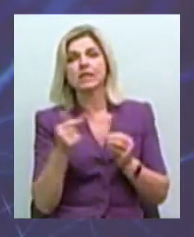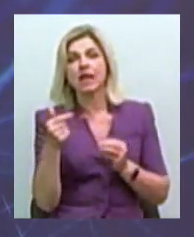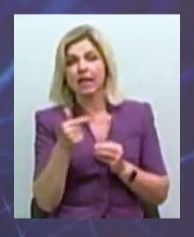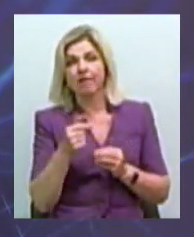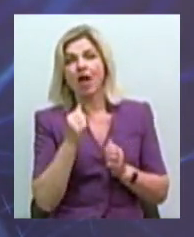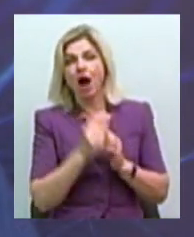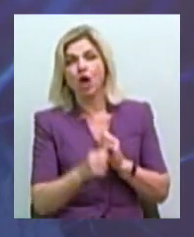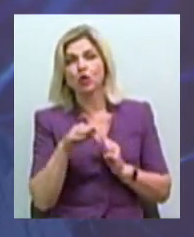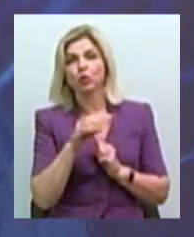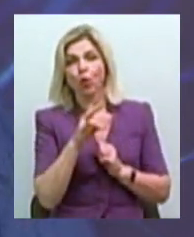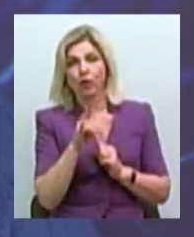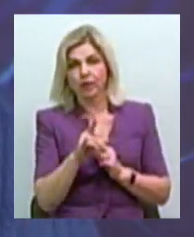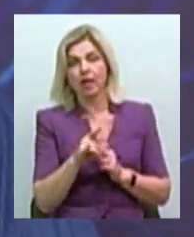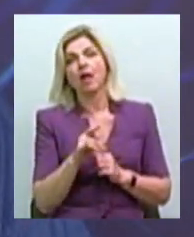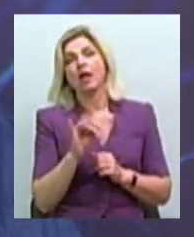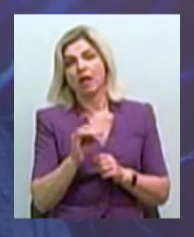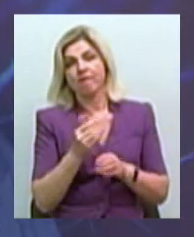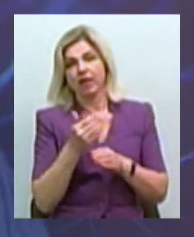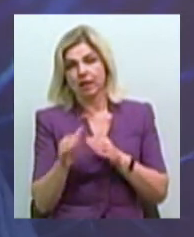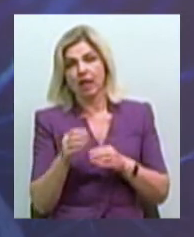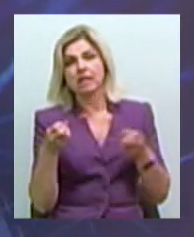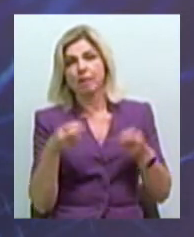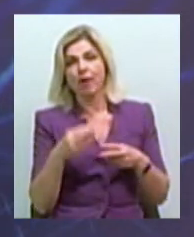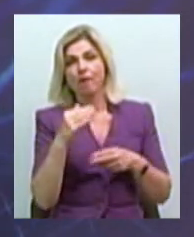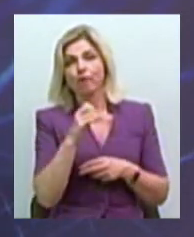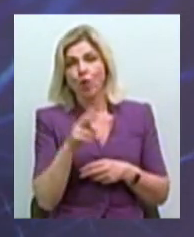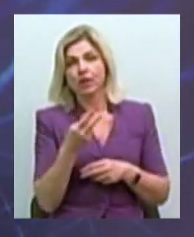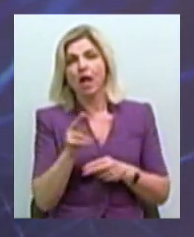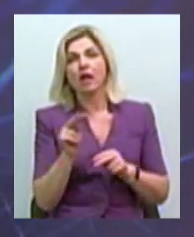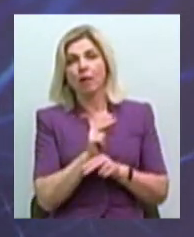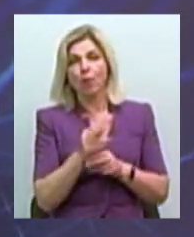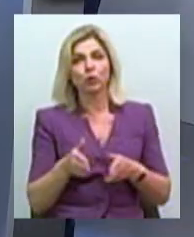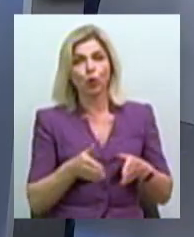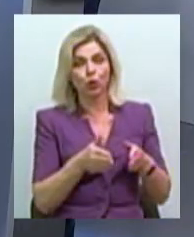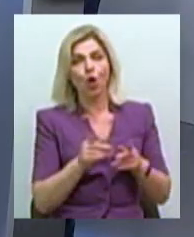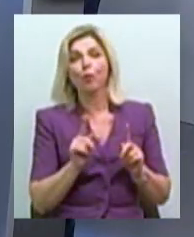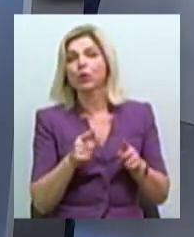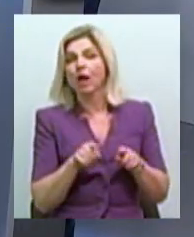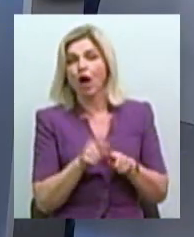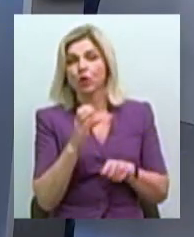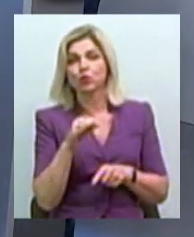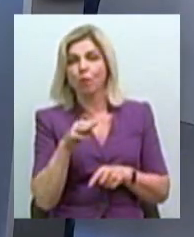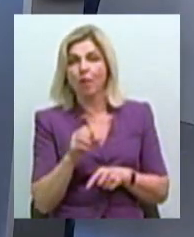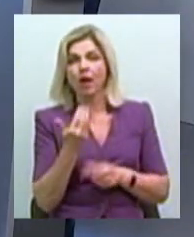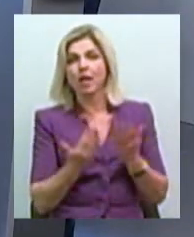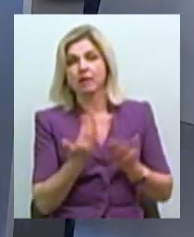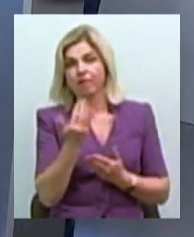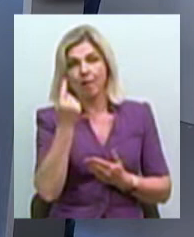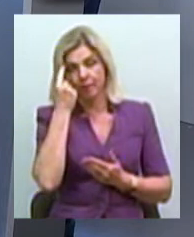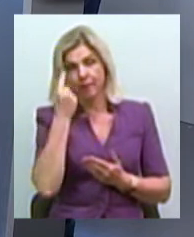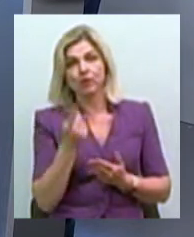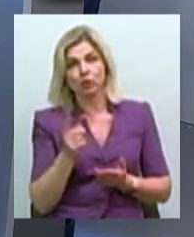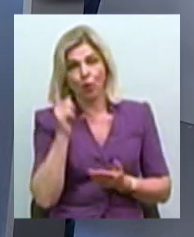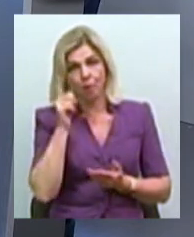вантажів выделять в спецфонд саме для ремонту доріг. Чому саме така сума, якщо вам відомо? От я так прикинув,